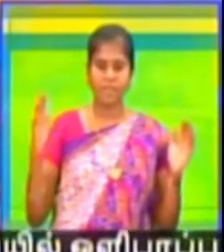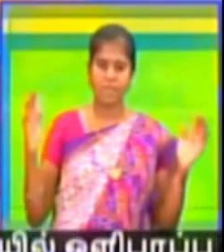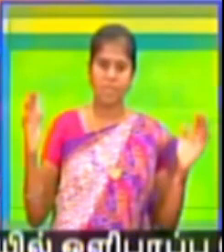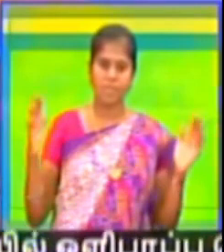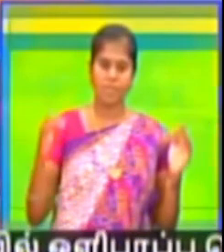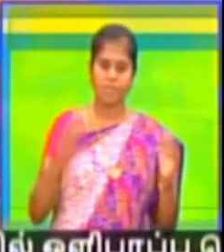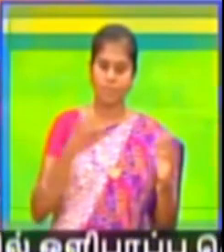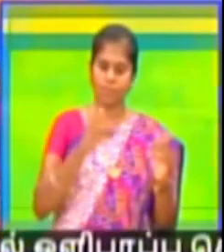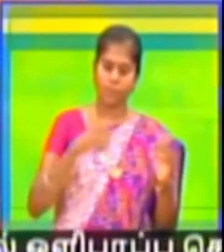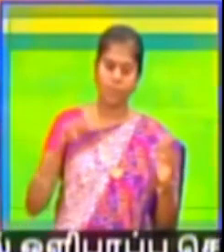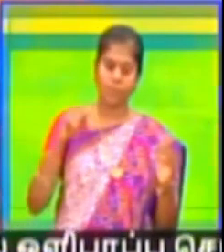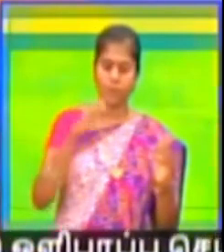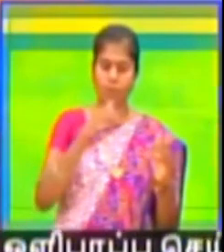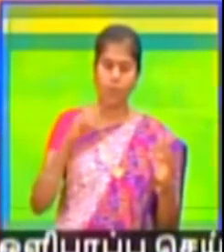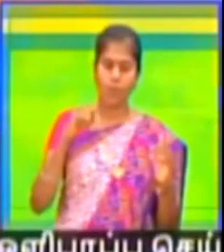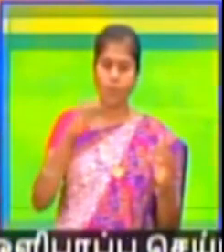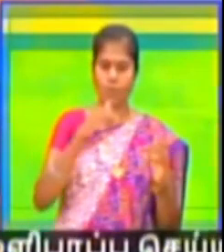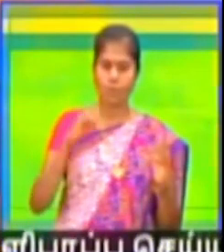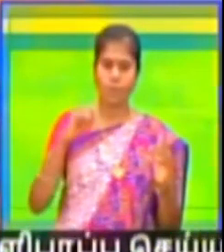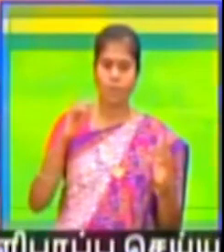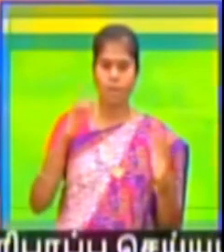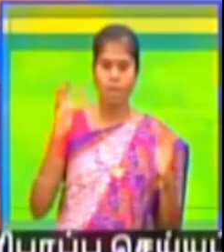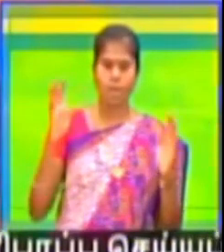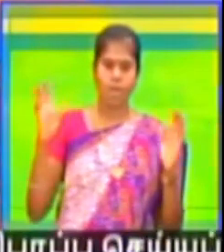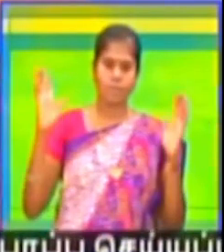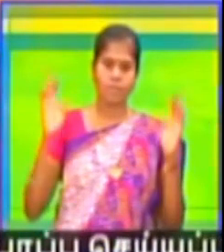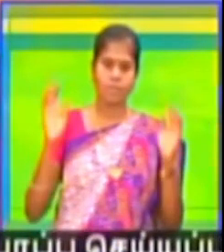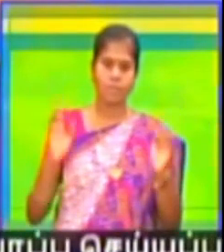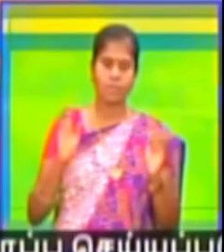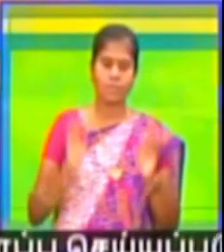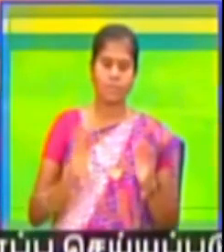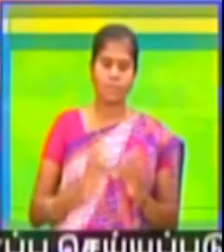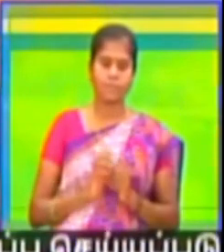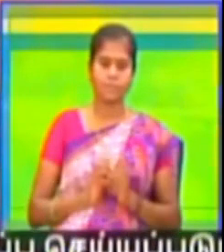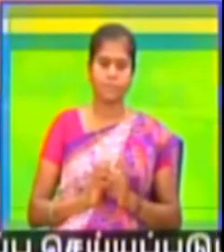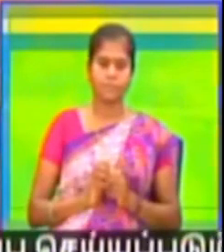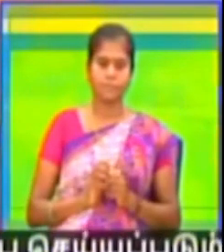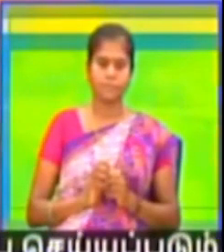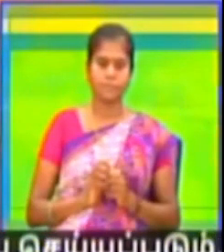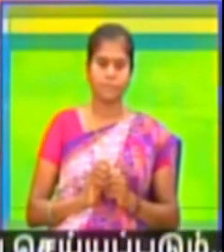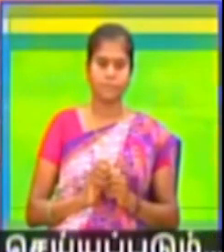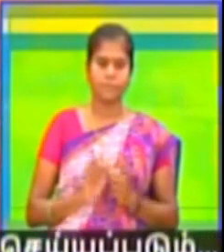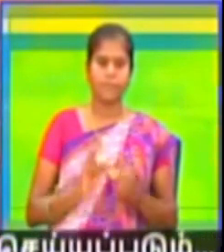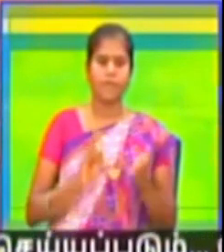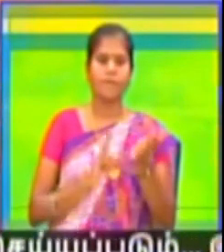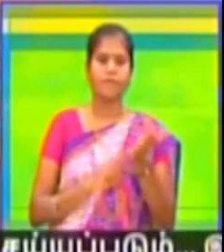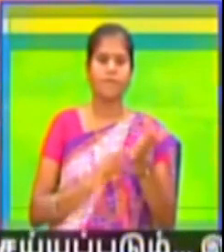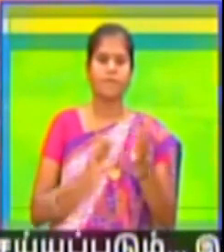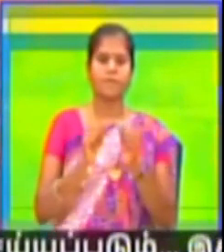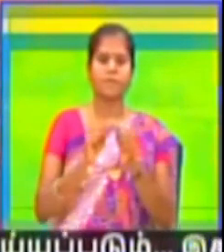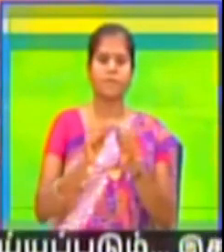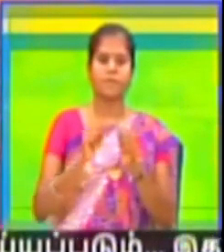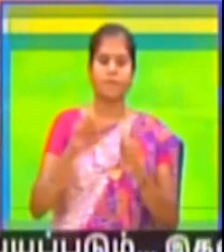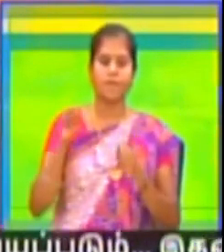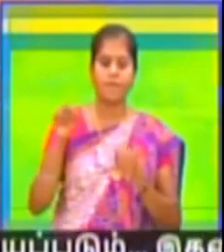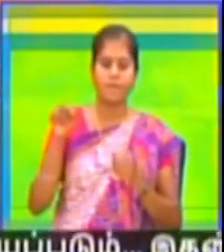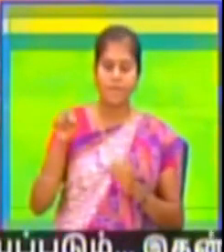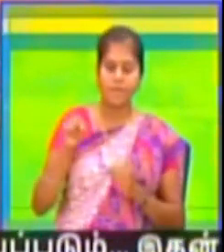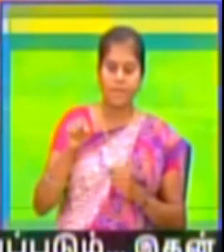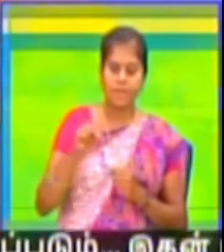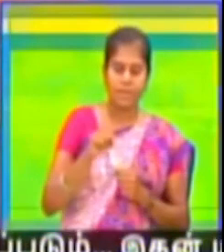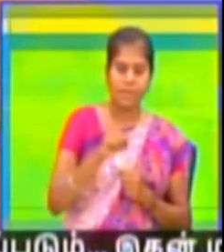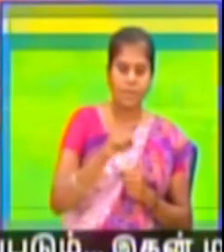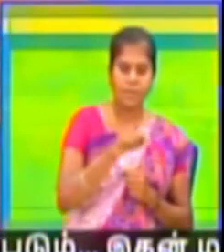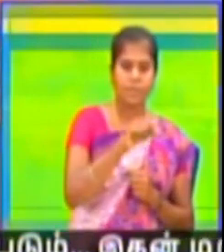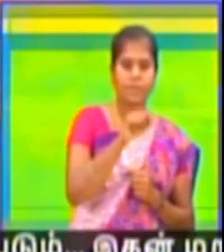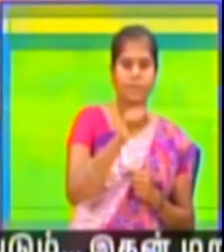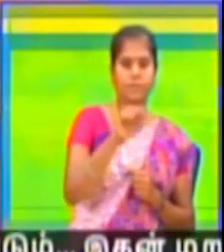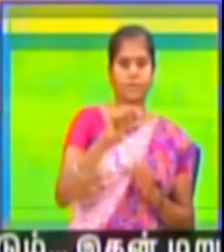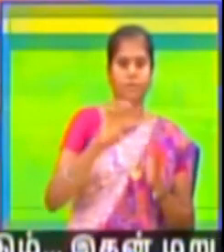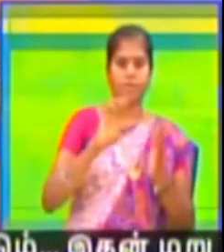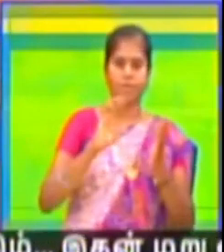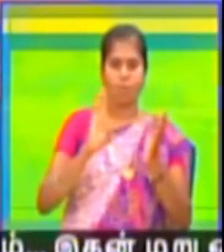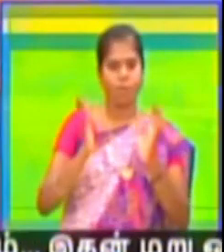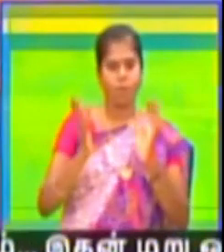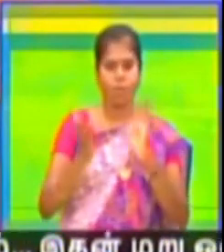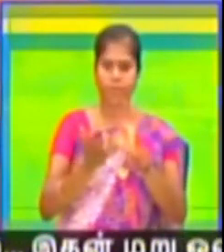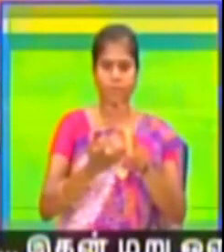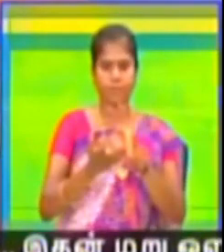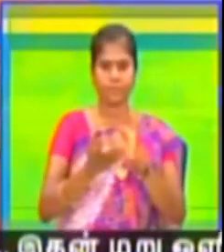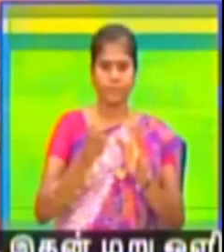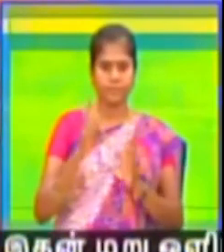விட அதிகப்படியான தீர்க்க கோடுகள் வட அமெரிக்காவின் வழியே செல்வதனால வட அமெரிக்காவில்